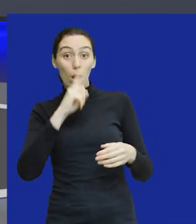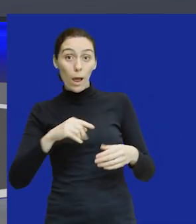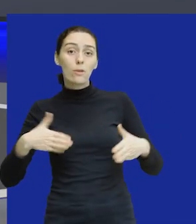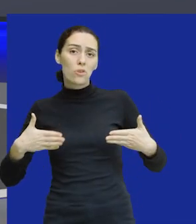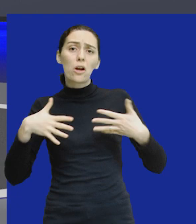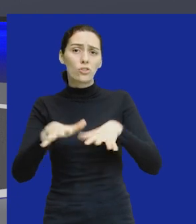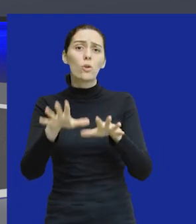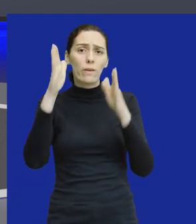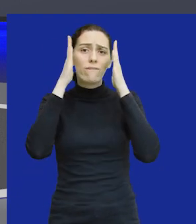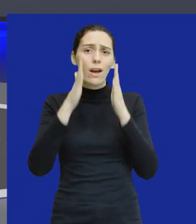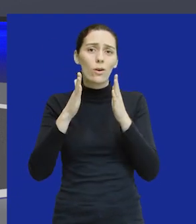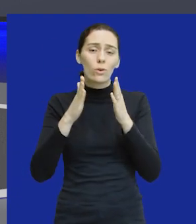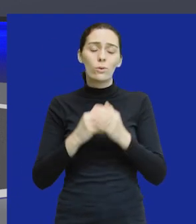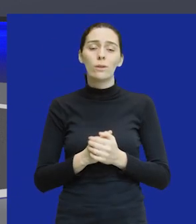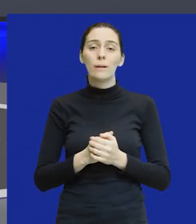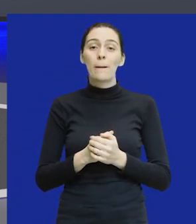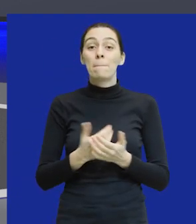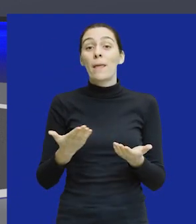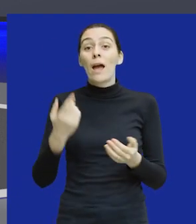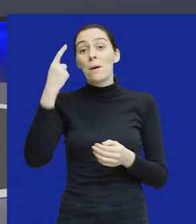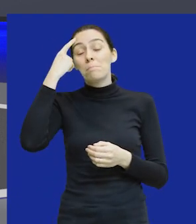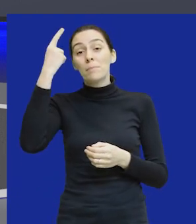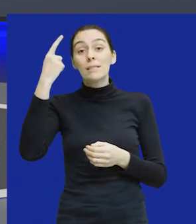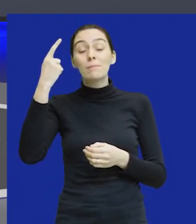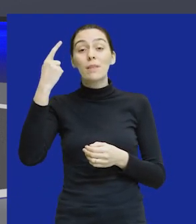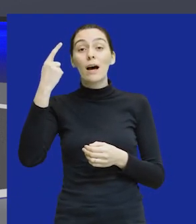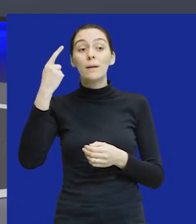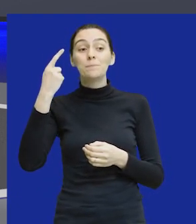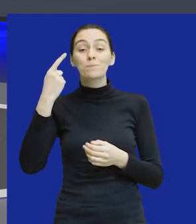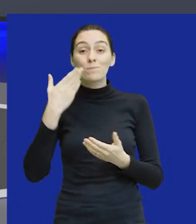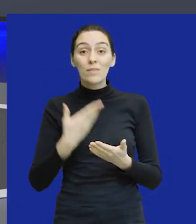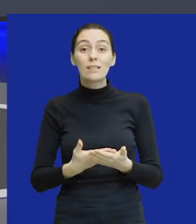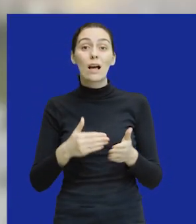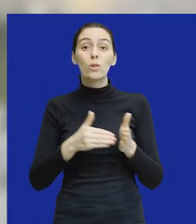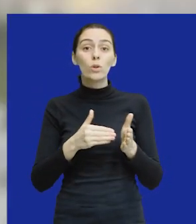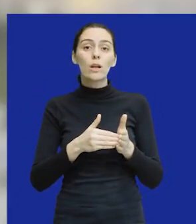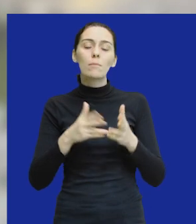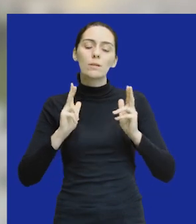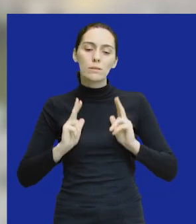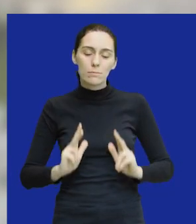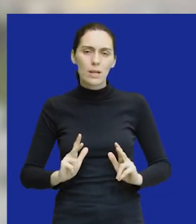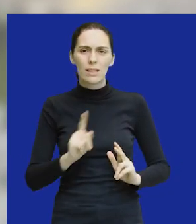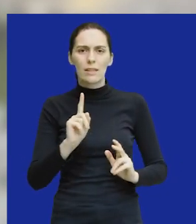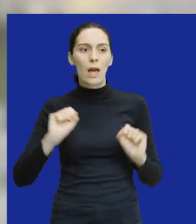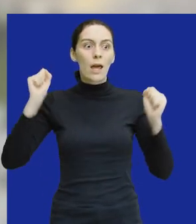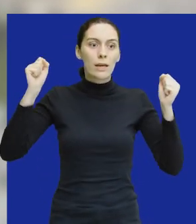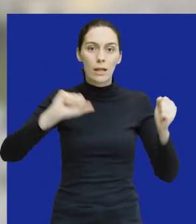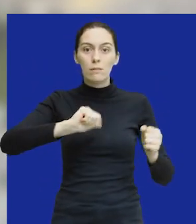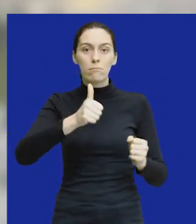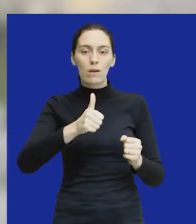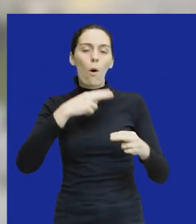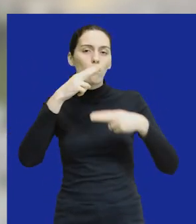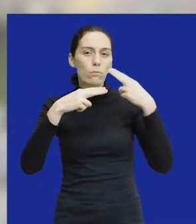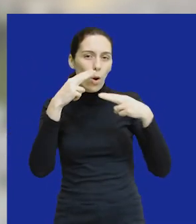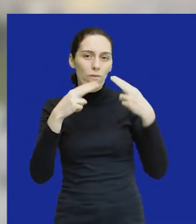nju povjerovati. I mislim da u tom smislu treba se malo smiriti, ne reagirati na